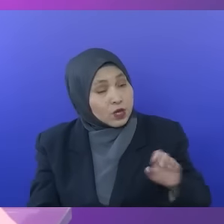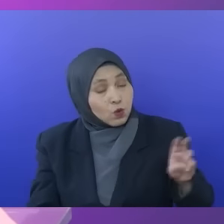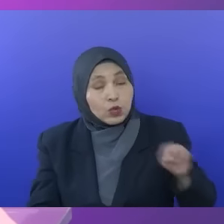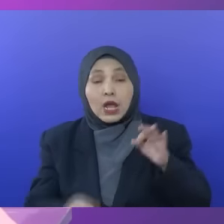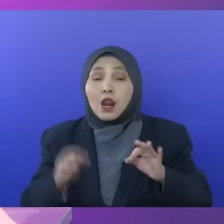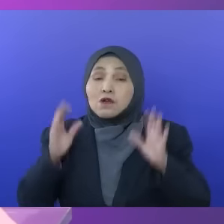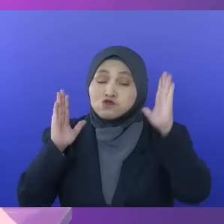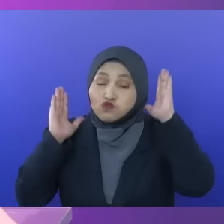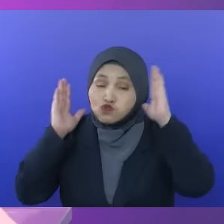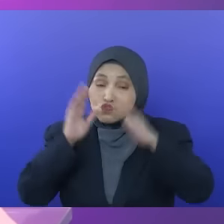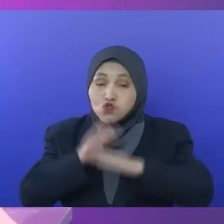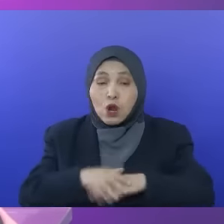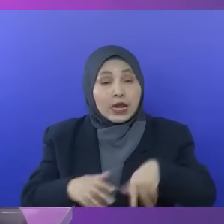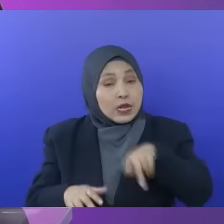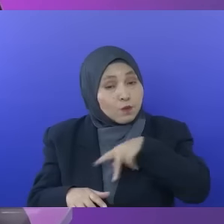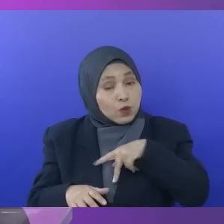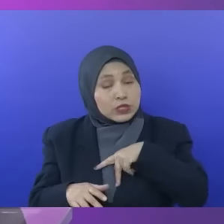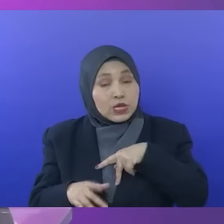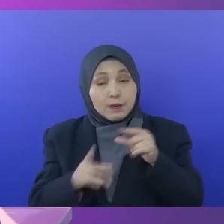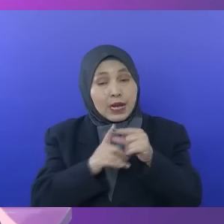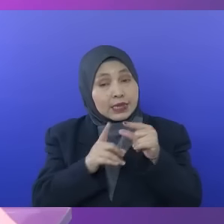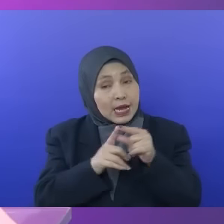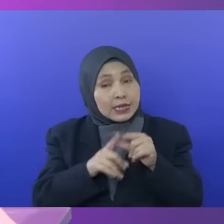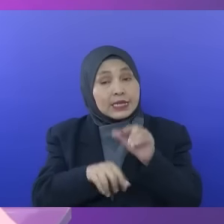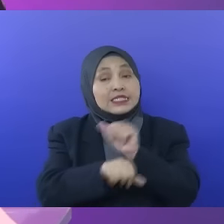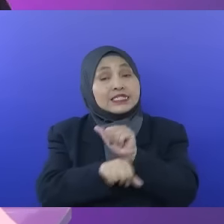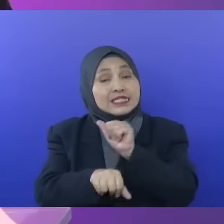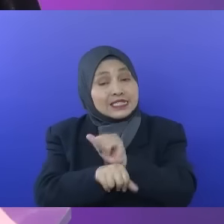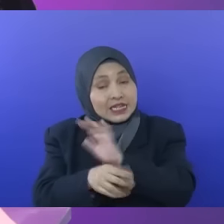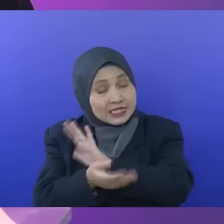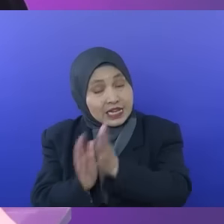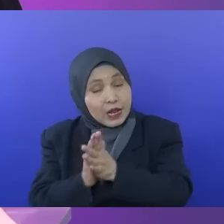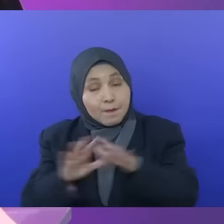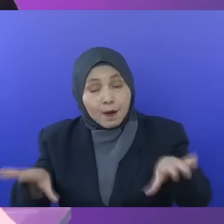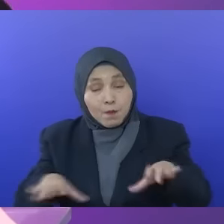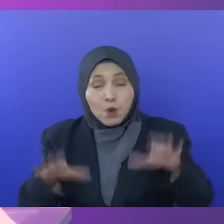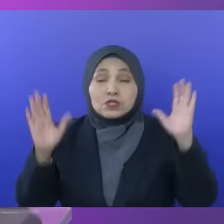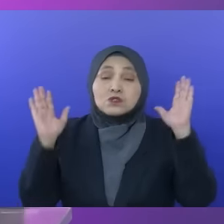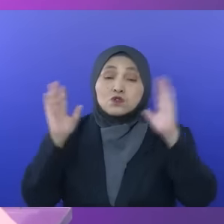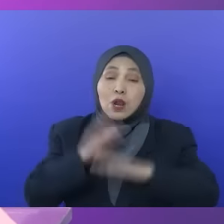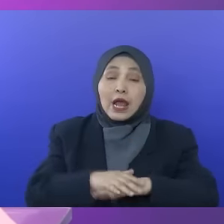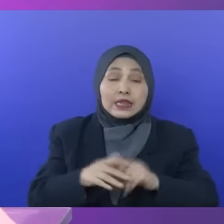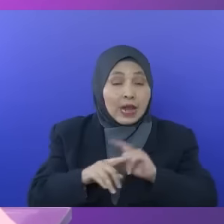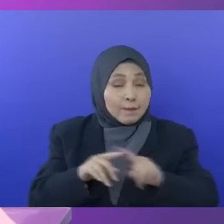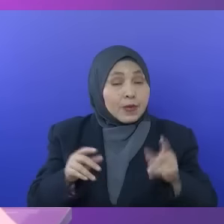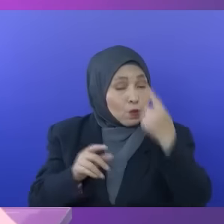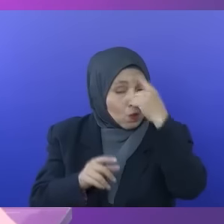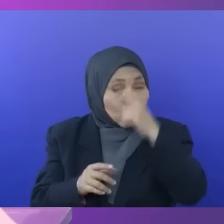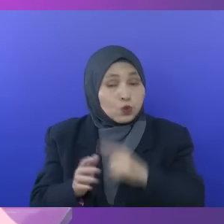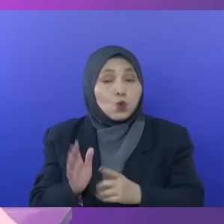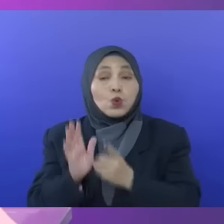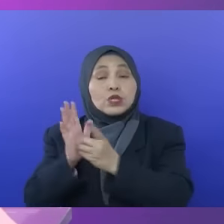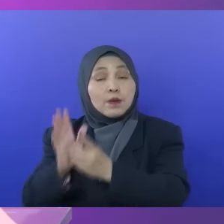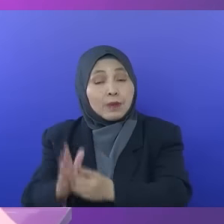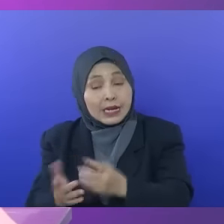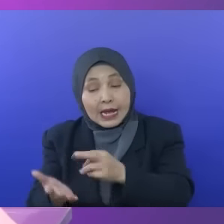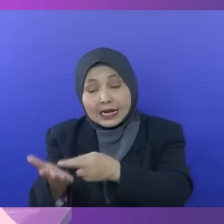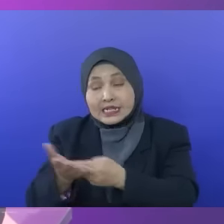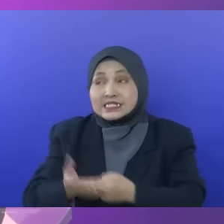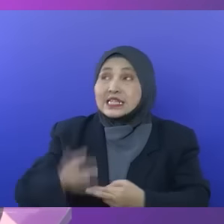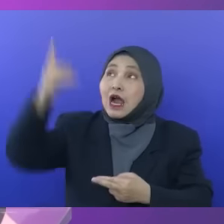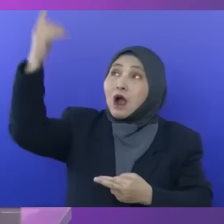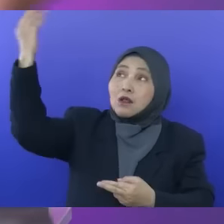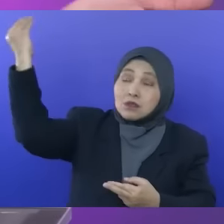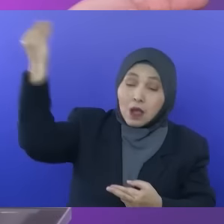salat dia punya kata kerja dulu baru salat ya mendirikan salat tetapi untuk info daripada rezeki yang kami berikan